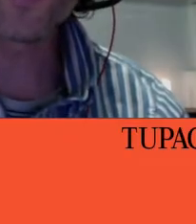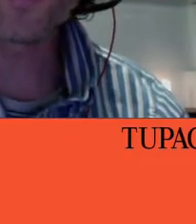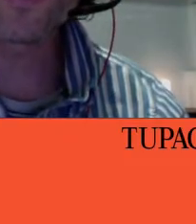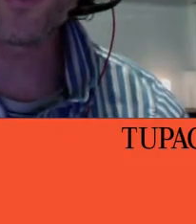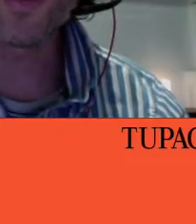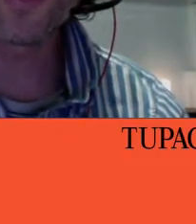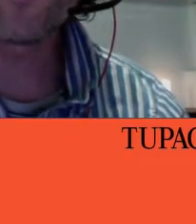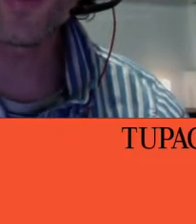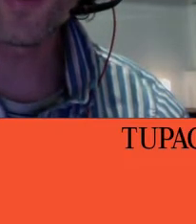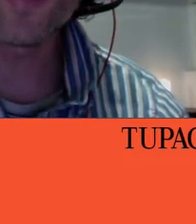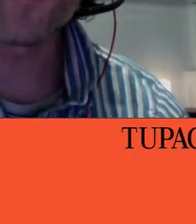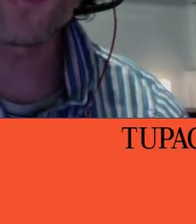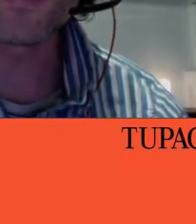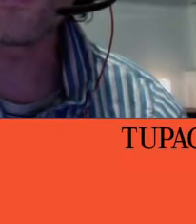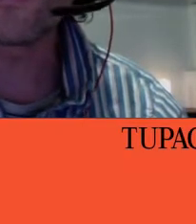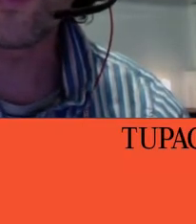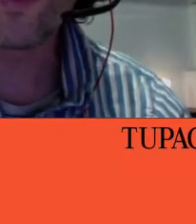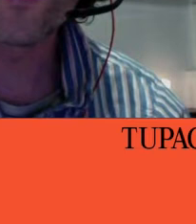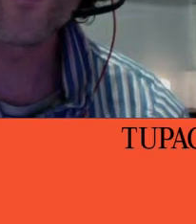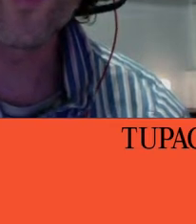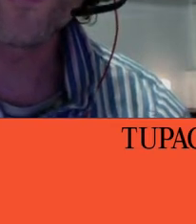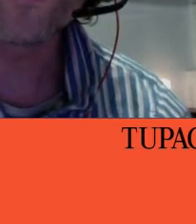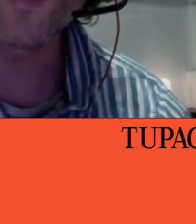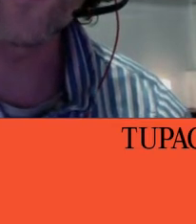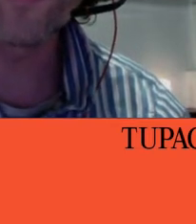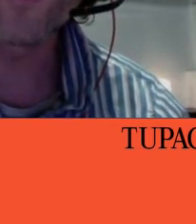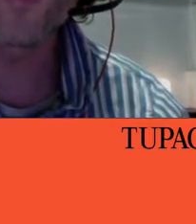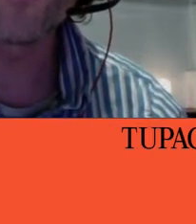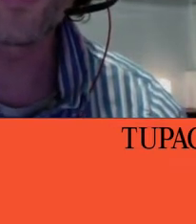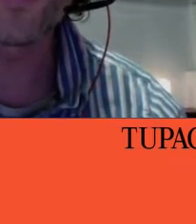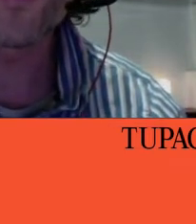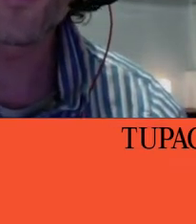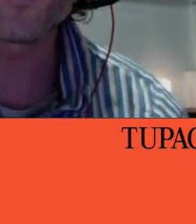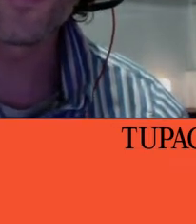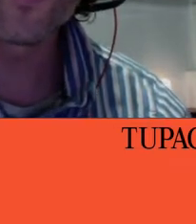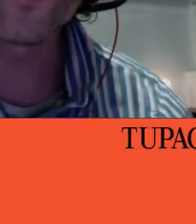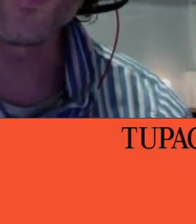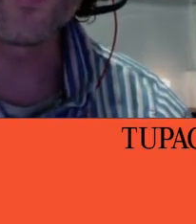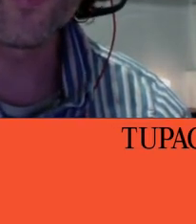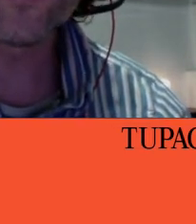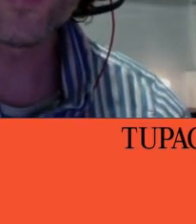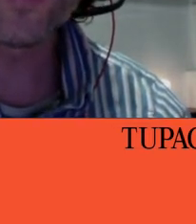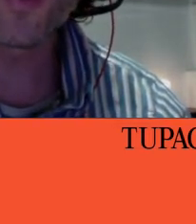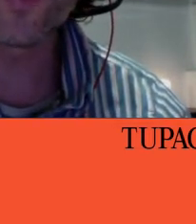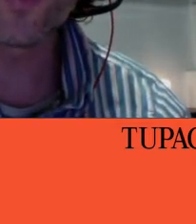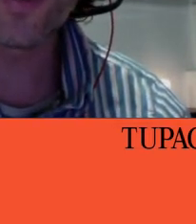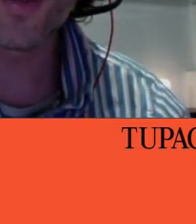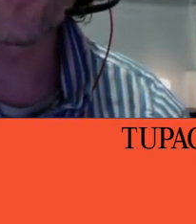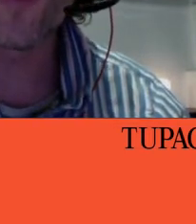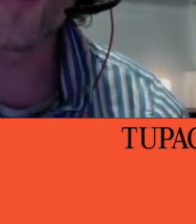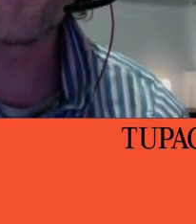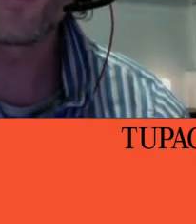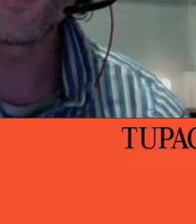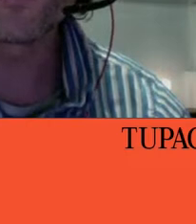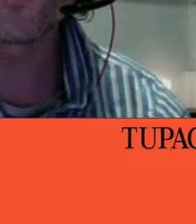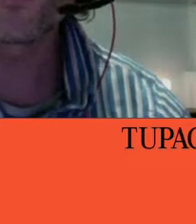our years working as a collective, we have had many wonderful moments and many moments of learning. We really believe that working